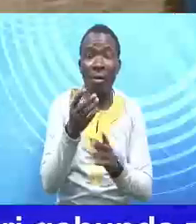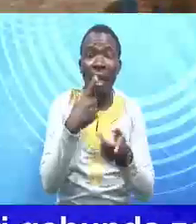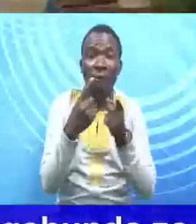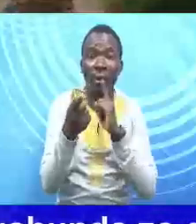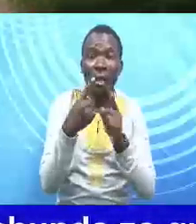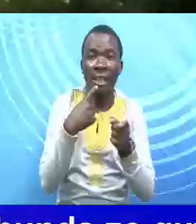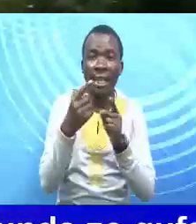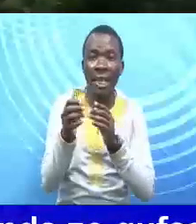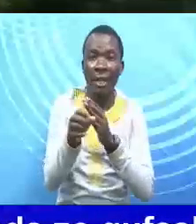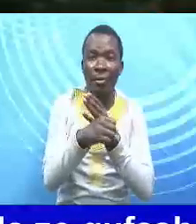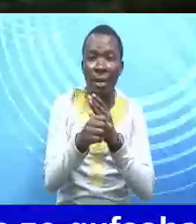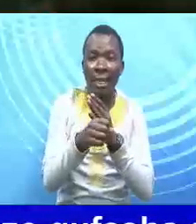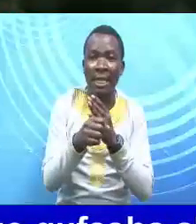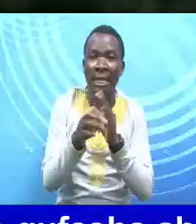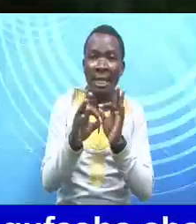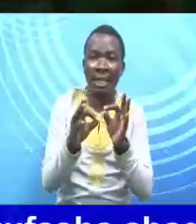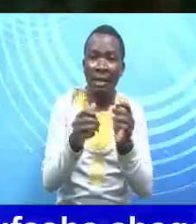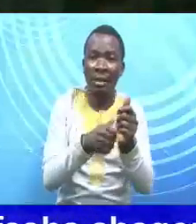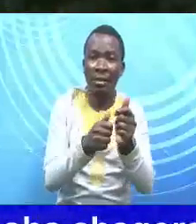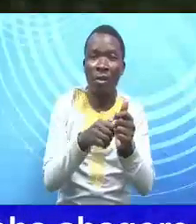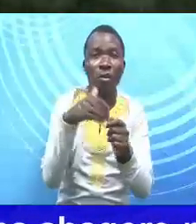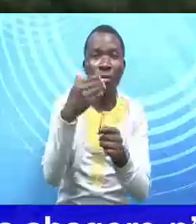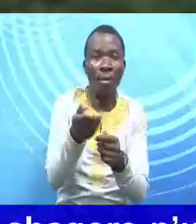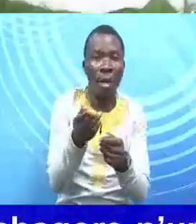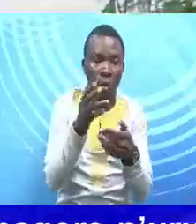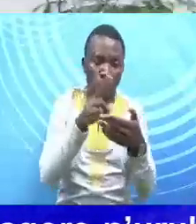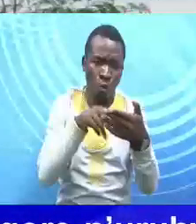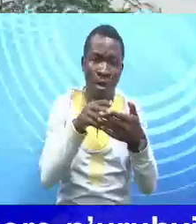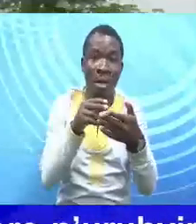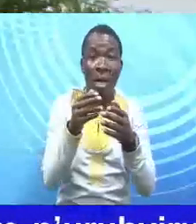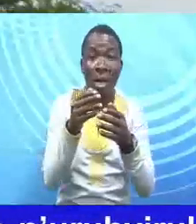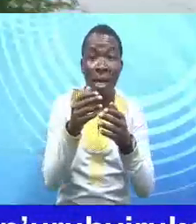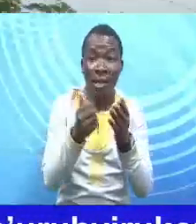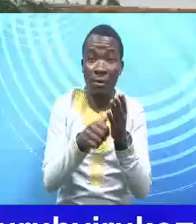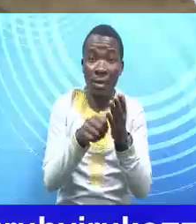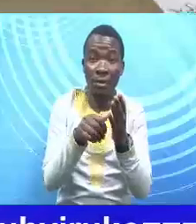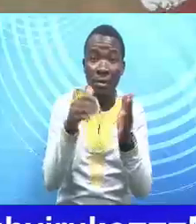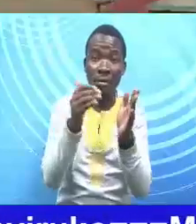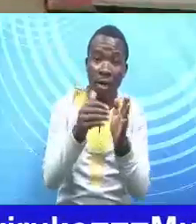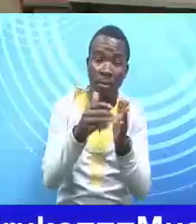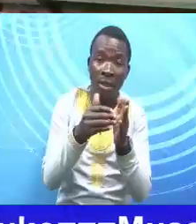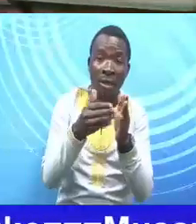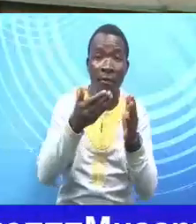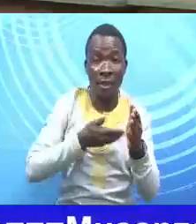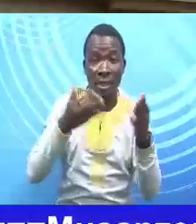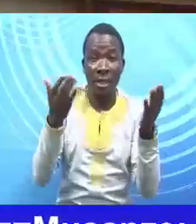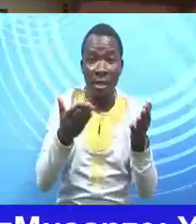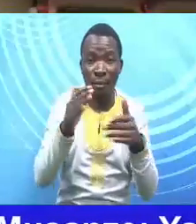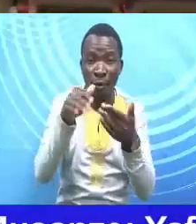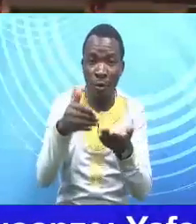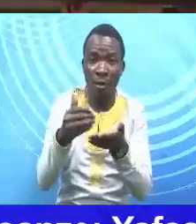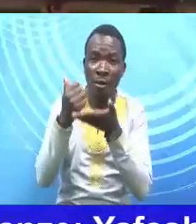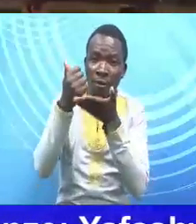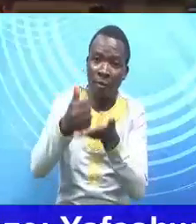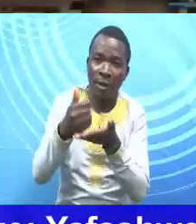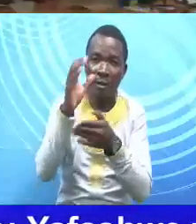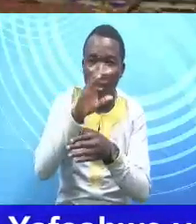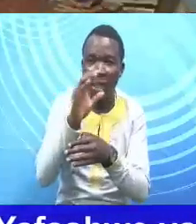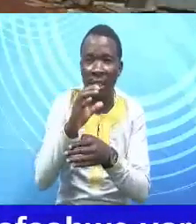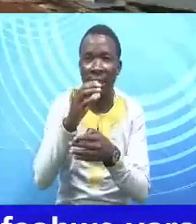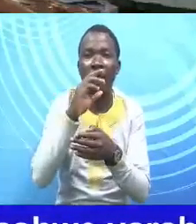rero igikurikiraho nyuma yo kureba uko ikibazo giteye imbogamizi afite n'ibibazo afite baramufasha gushaka